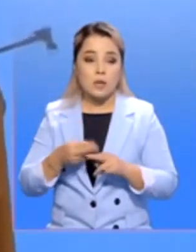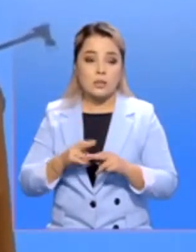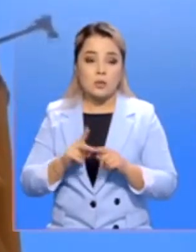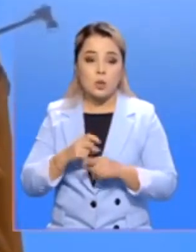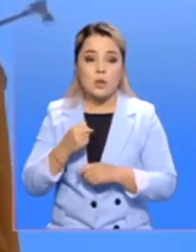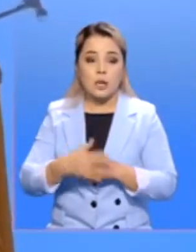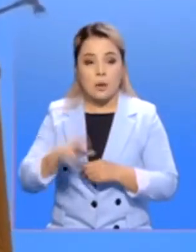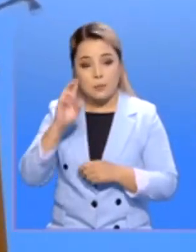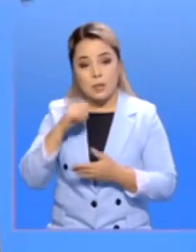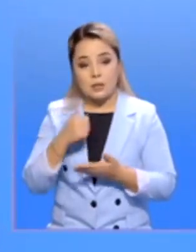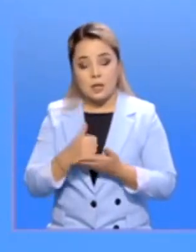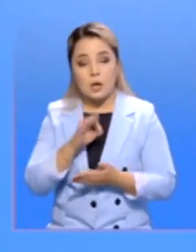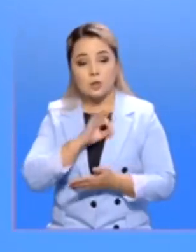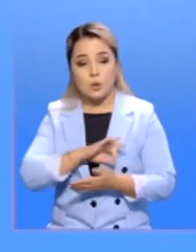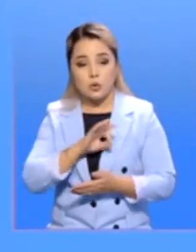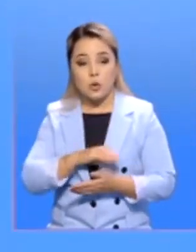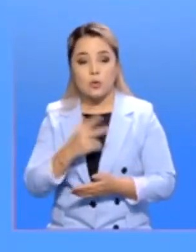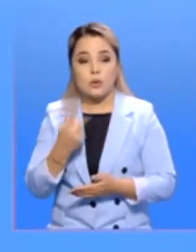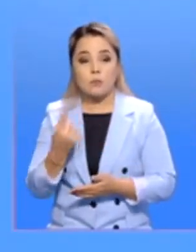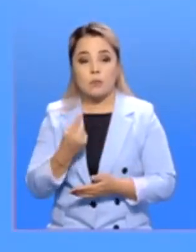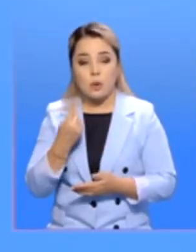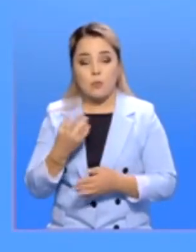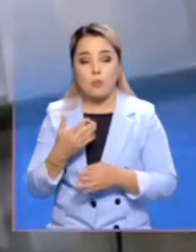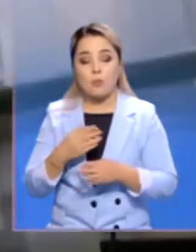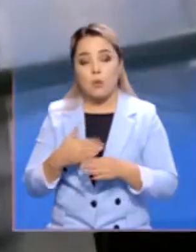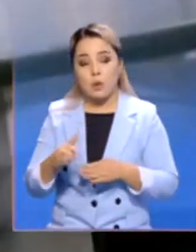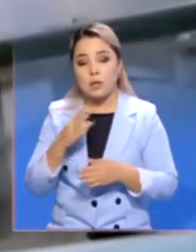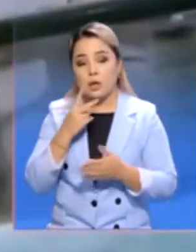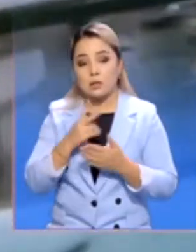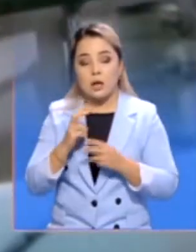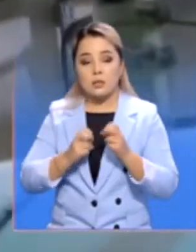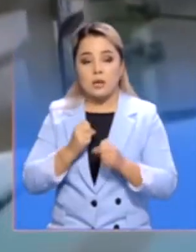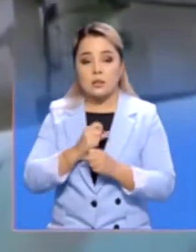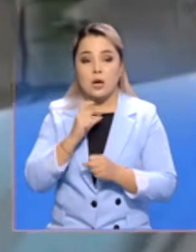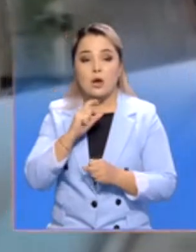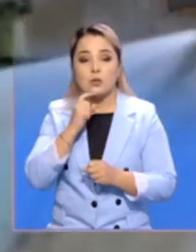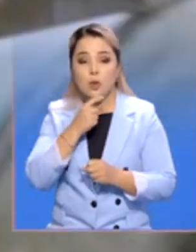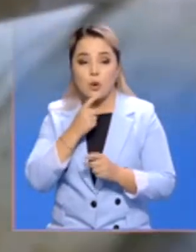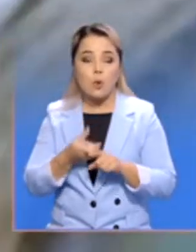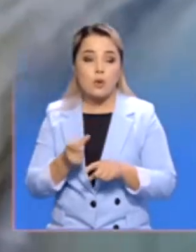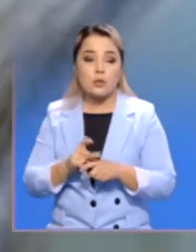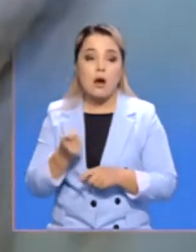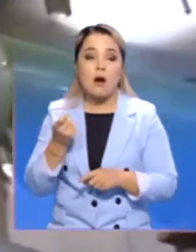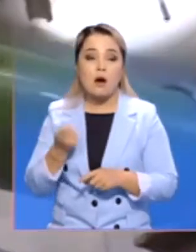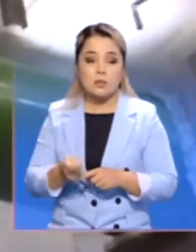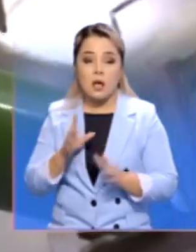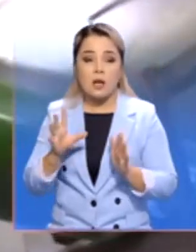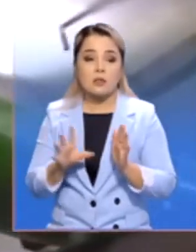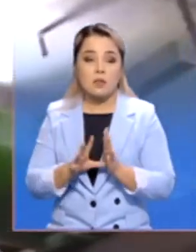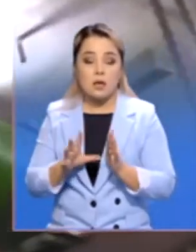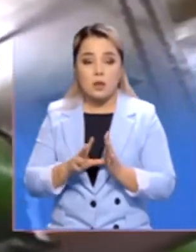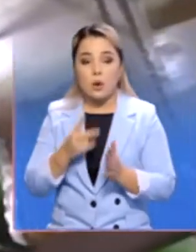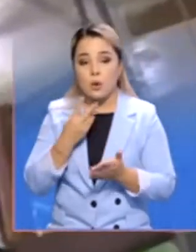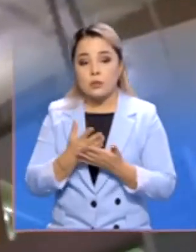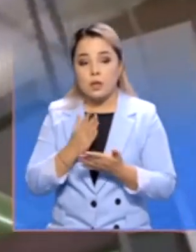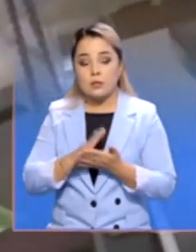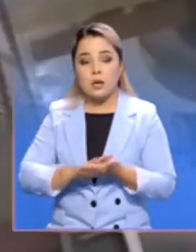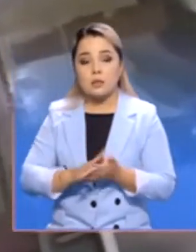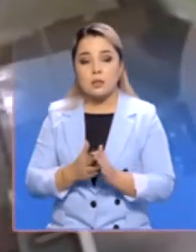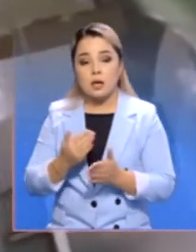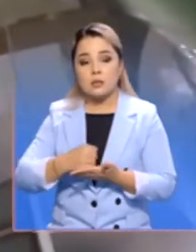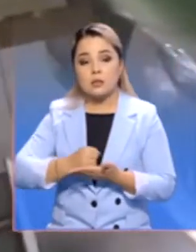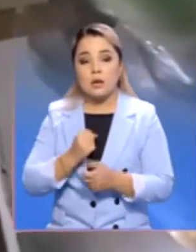мемлекет тұтынатын энергияның 1/3 бөлігін өндіреді. Экономика тұрғысынан өте арзан энергия көзі болады деген тоқтамға